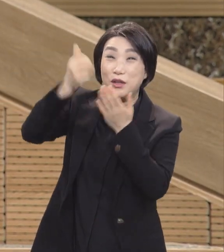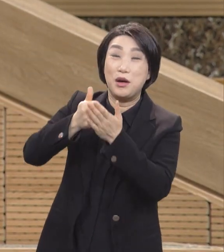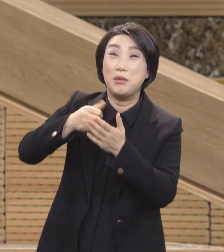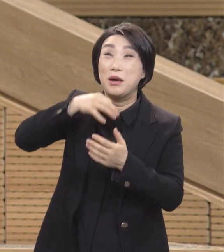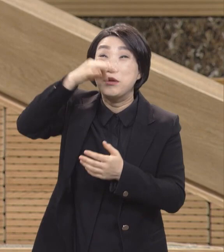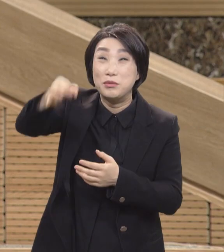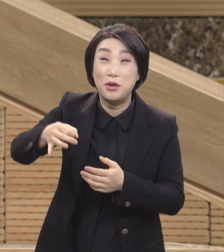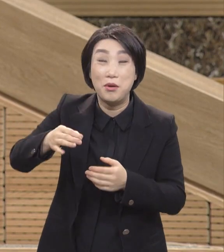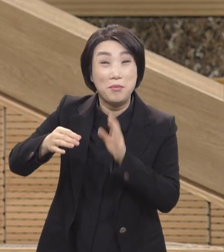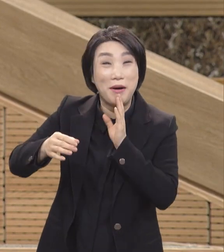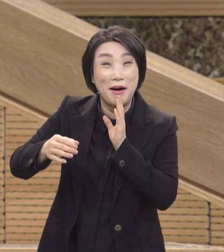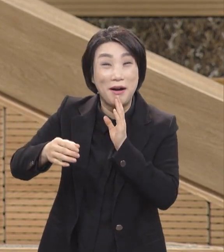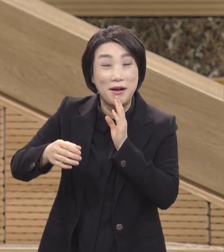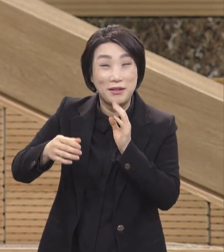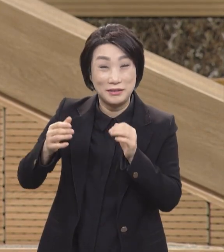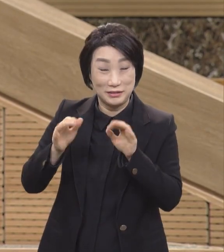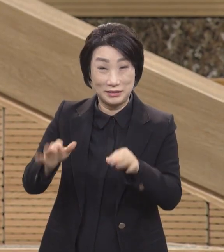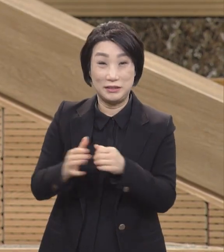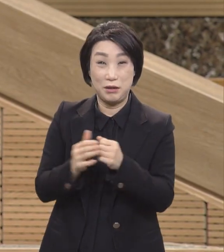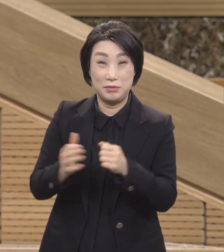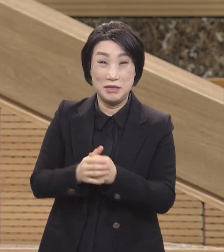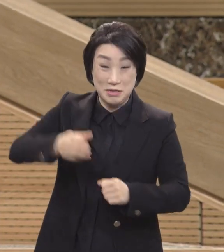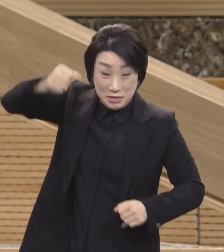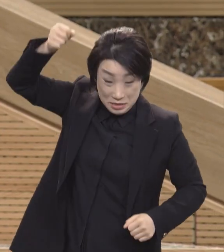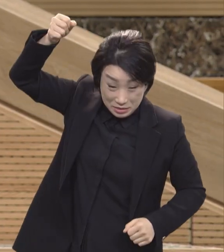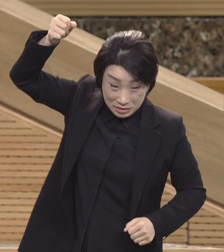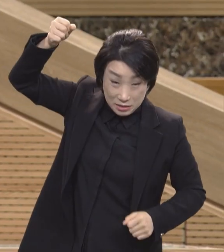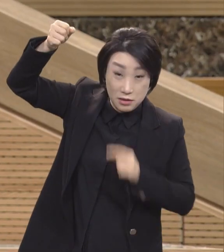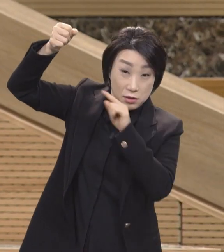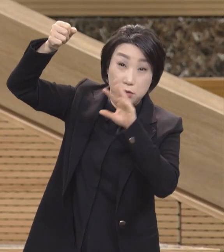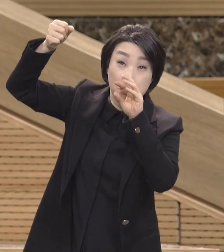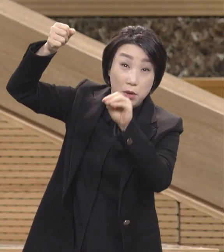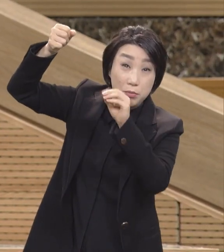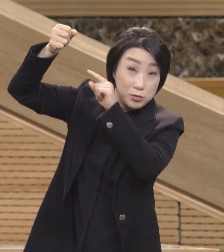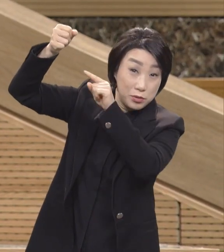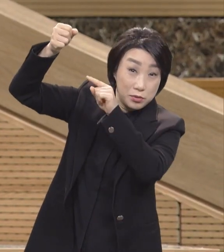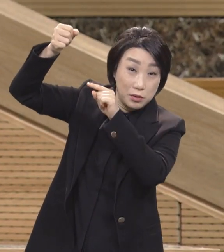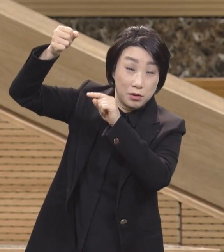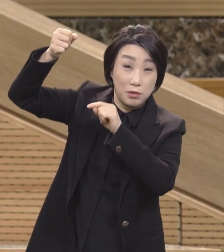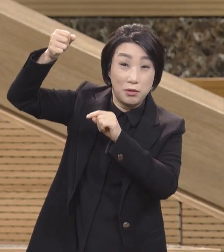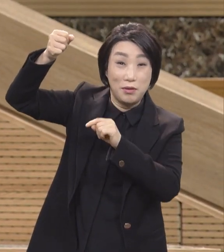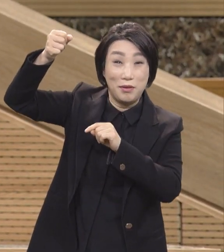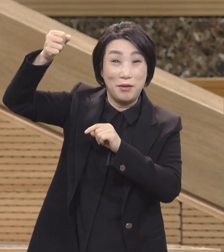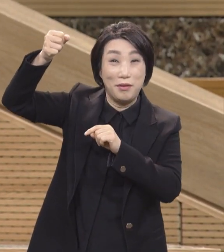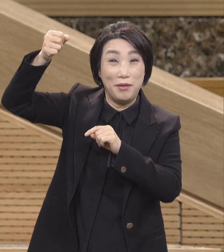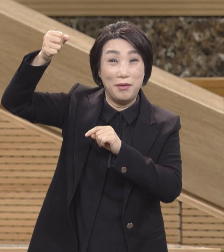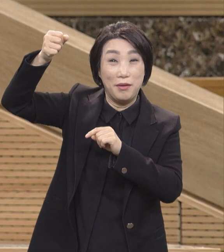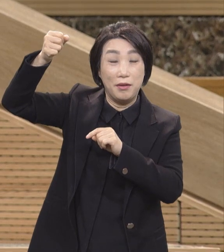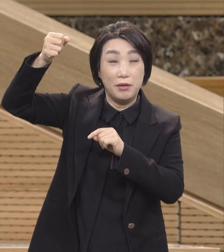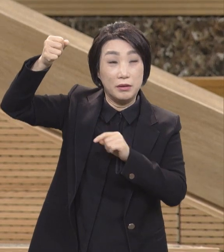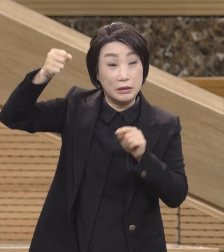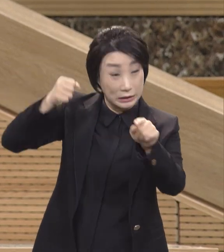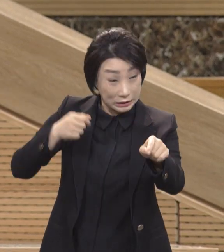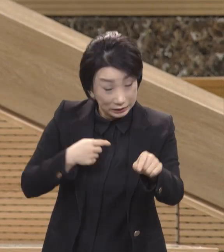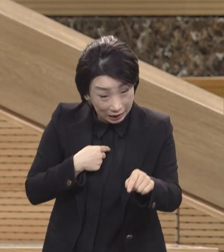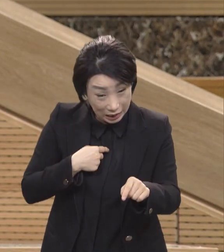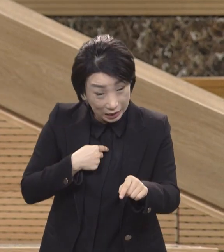안 내려올 거 아니오. 하나님 멈춰 세웠다 이 말이야. 딱 멈춰 세웠어. 네가